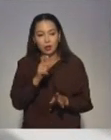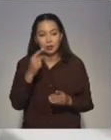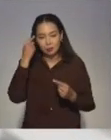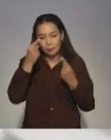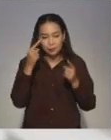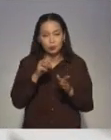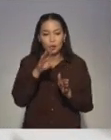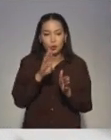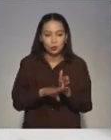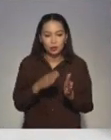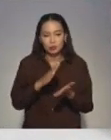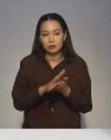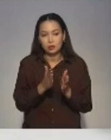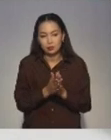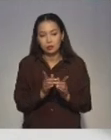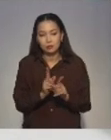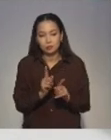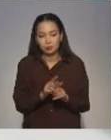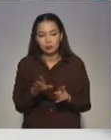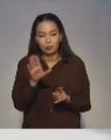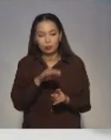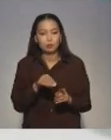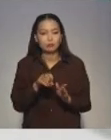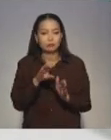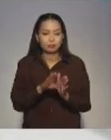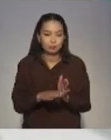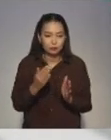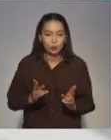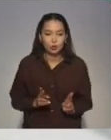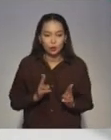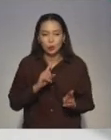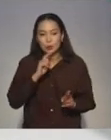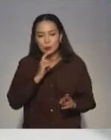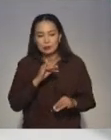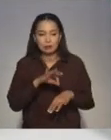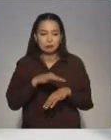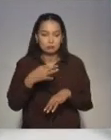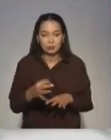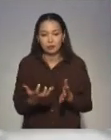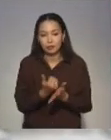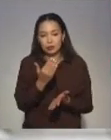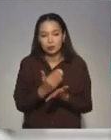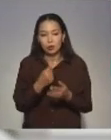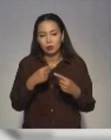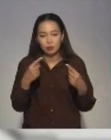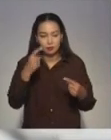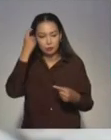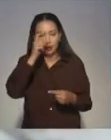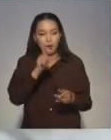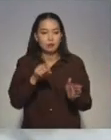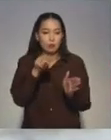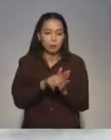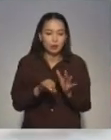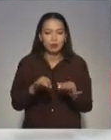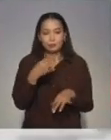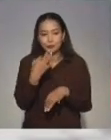кері әсерін тигізіп, жағдайға сай көзқарастан айыратындықтан бұл қылмыстар қисынсыз және қатыгез болып табылады. Көбінесе маскүнемдер адам өлтіру, дене